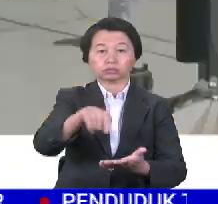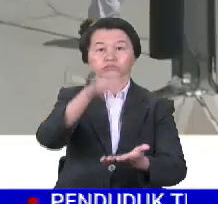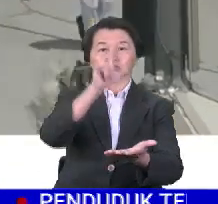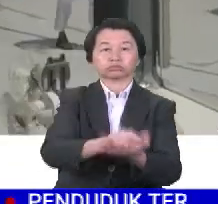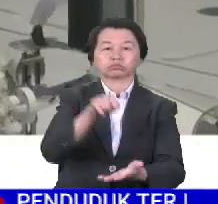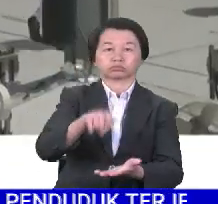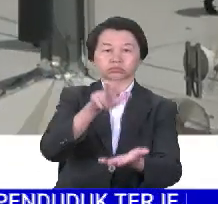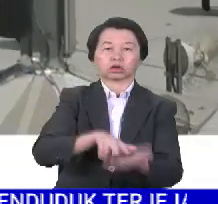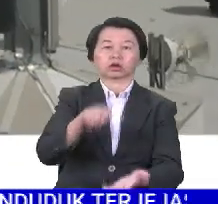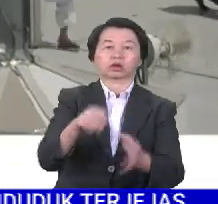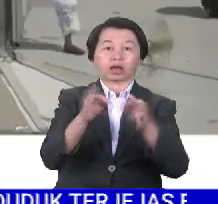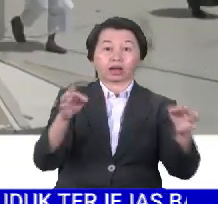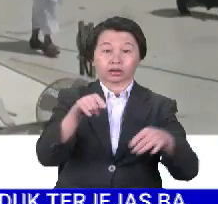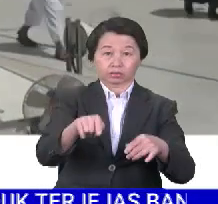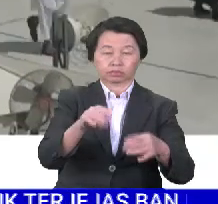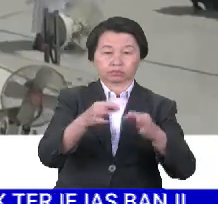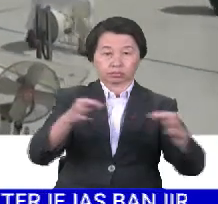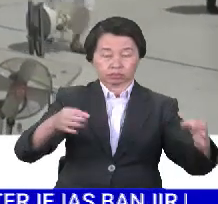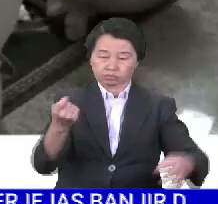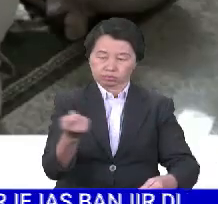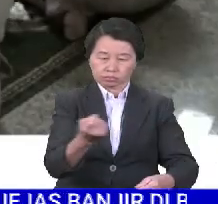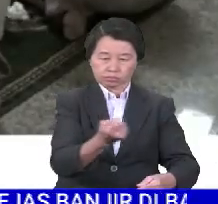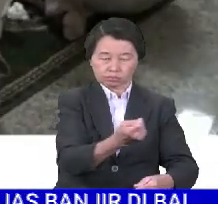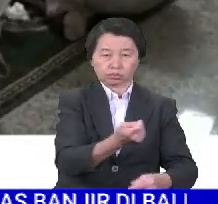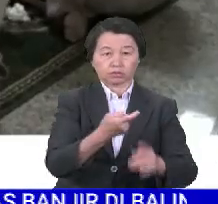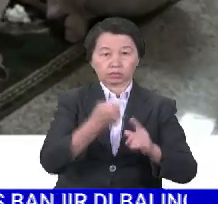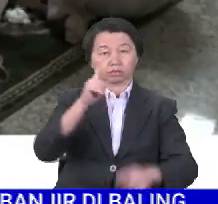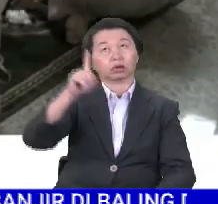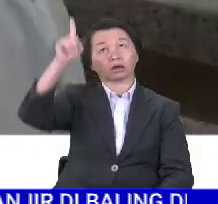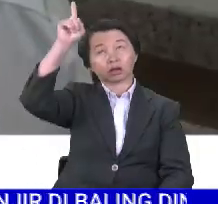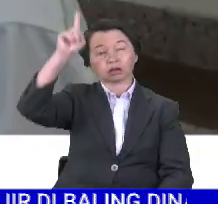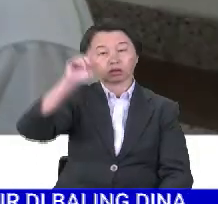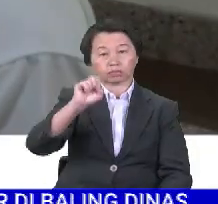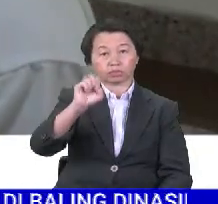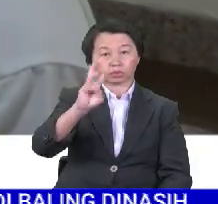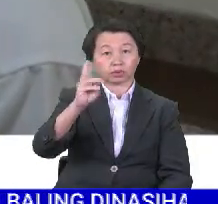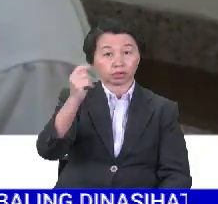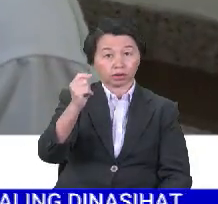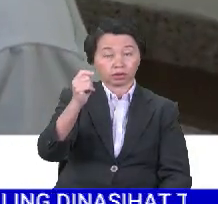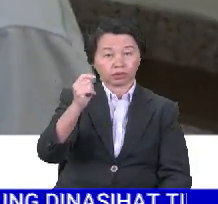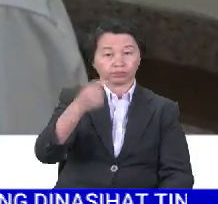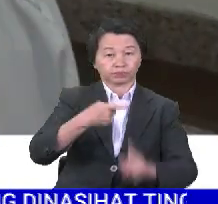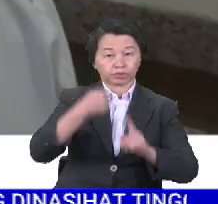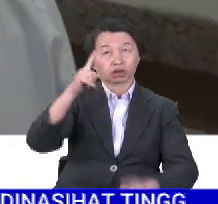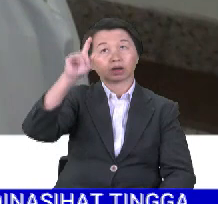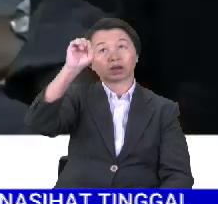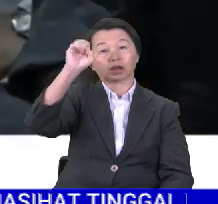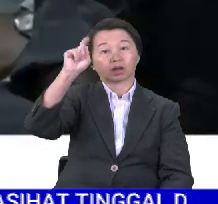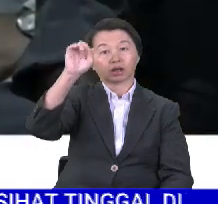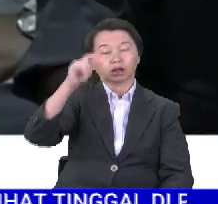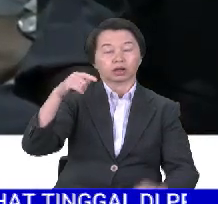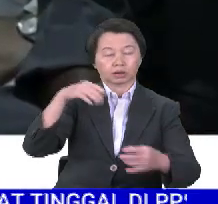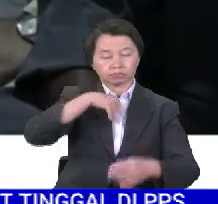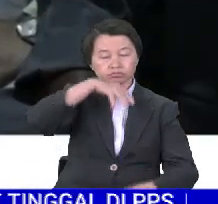pengisytiharan, ya, kepada oleh Allah Subhanahu Wa Taala, ya, daripada Allah dan Rasulnya